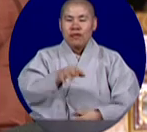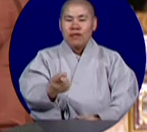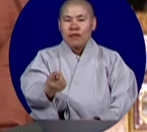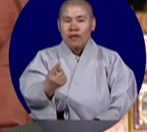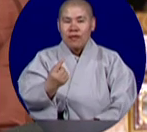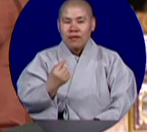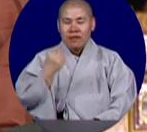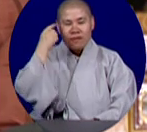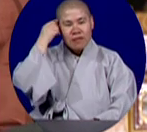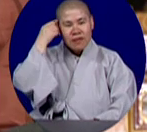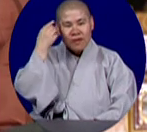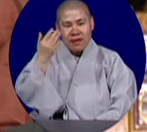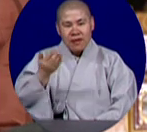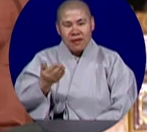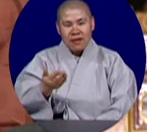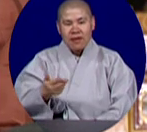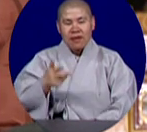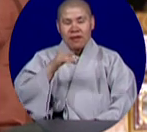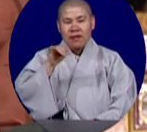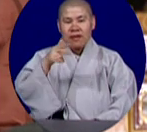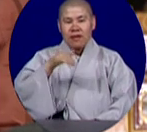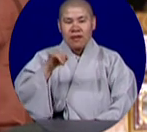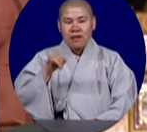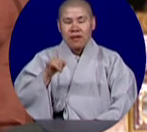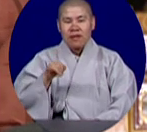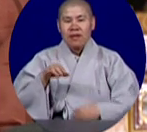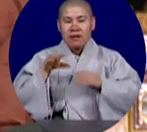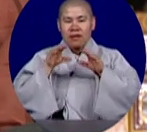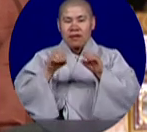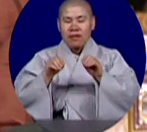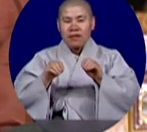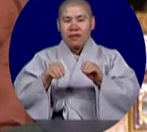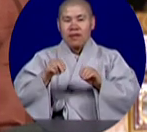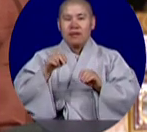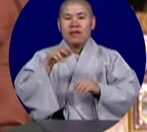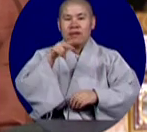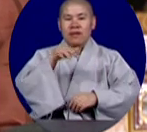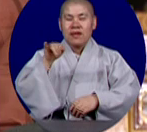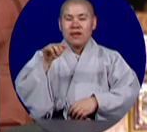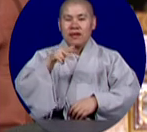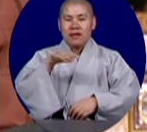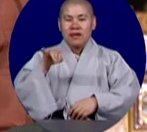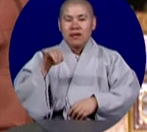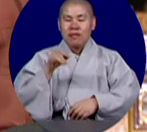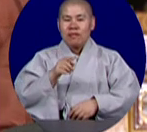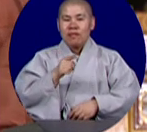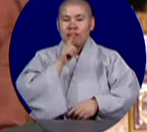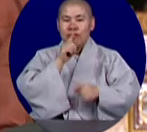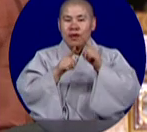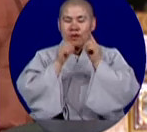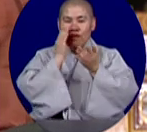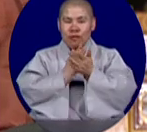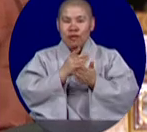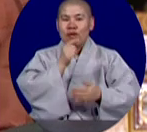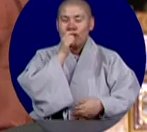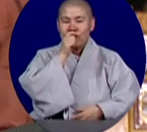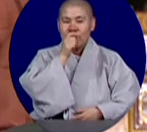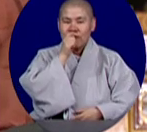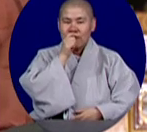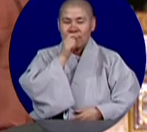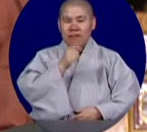왔느냐. 지지 그 지지자 두 개 쓴 거예요. 말하지 마라